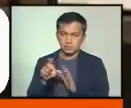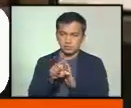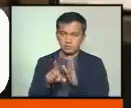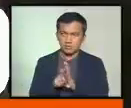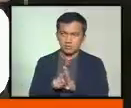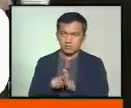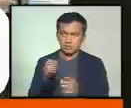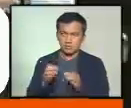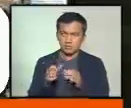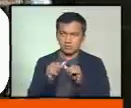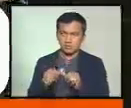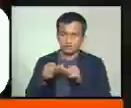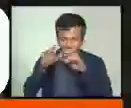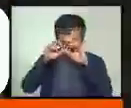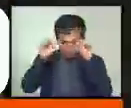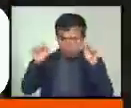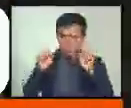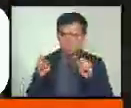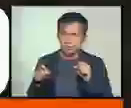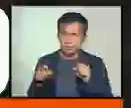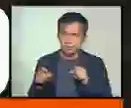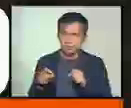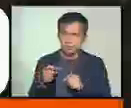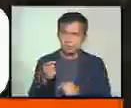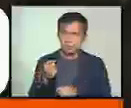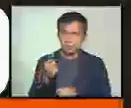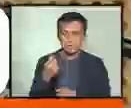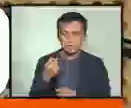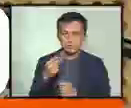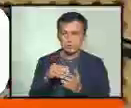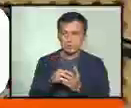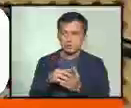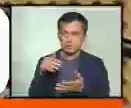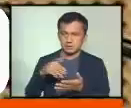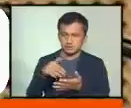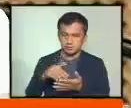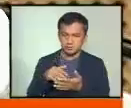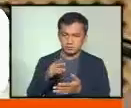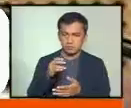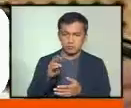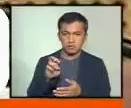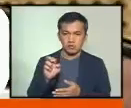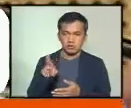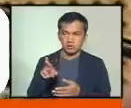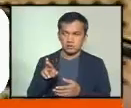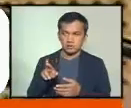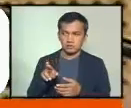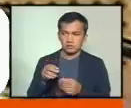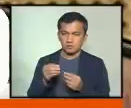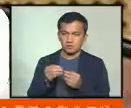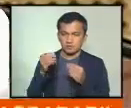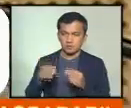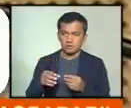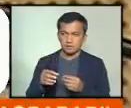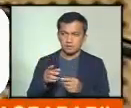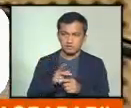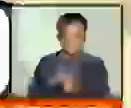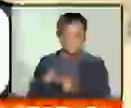law. Kapag itinuloy raw ang plano ng Pangulo, ay nasa 11,000 nag-aaral ng pagiging broker ang mawawala ng saysayang